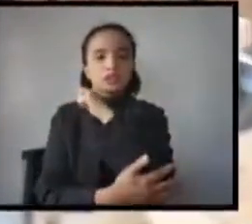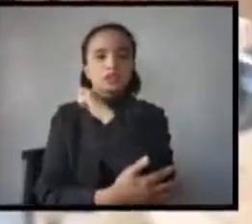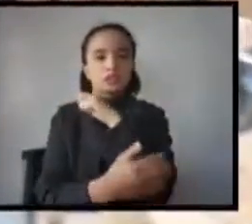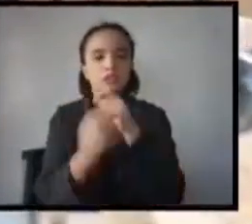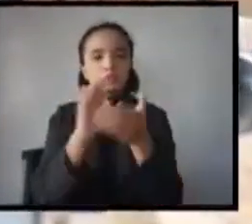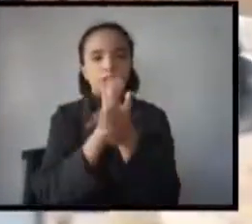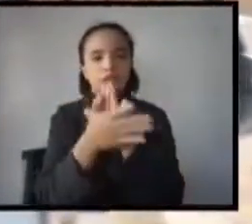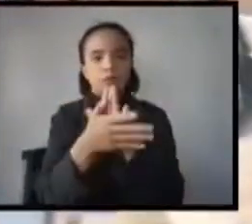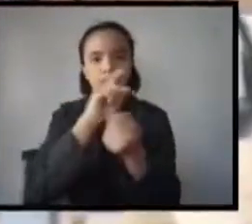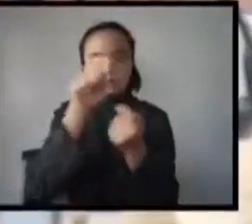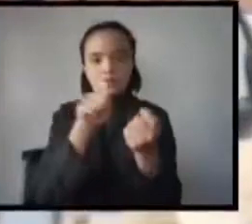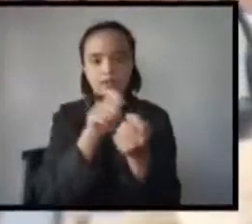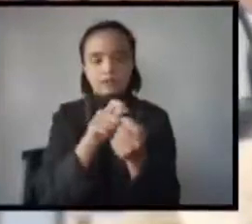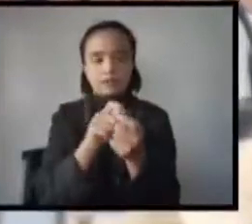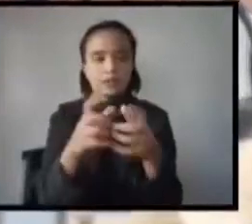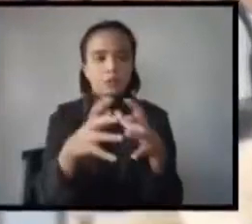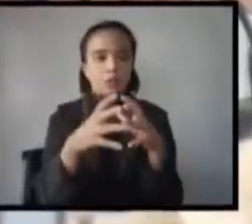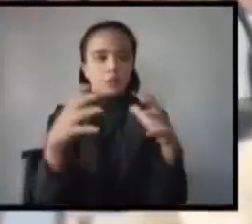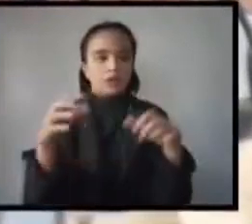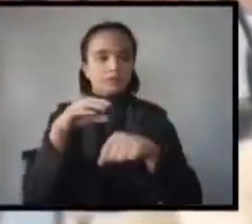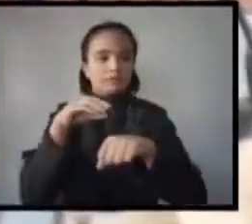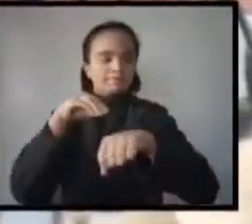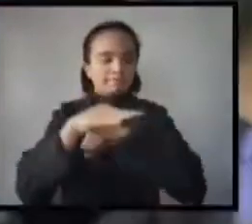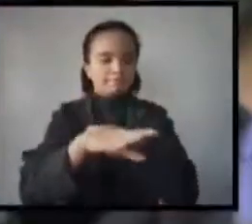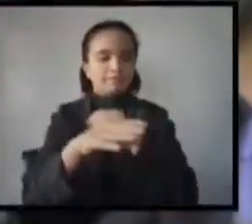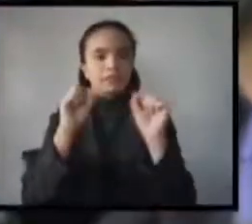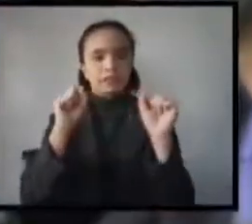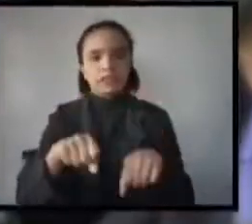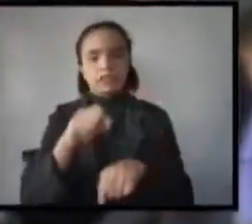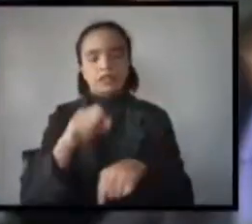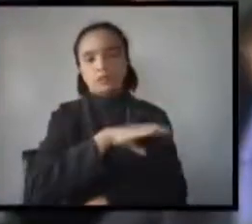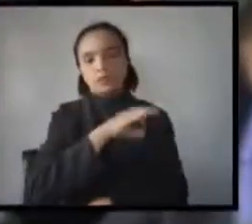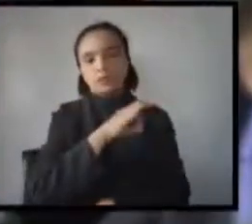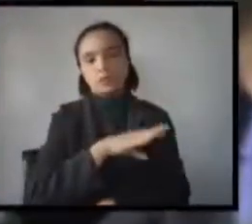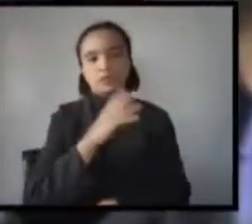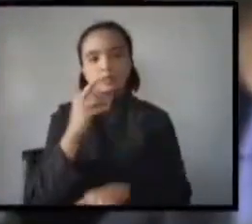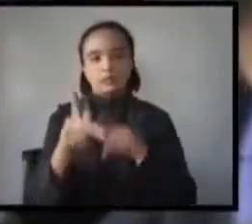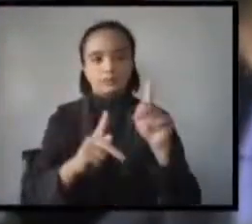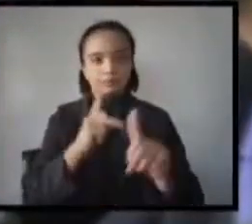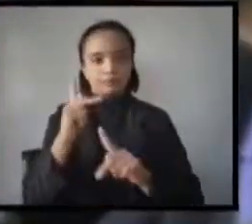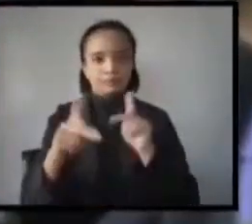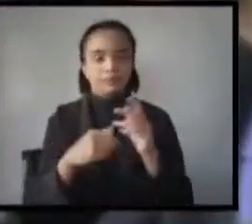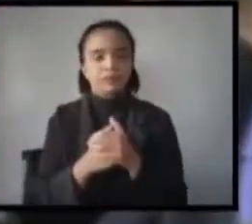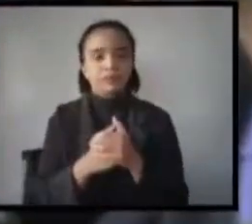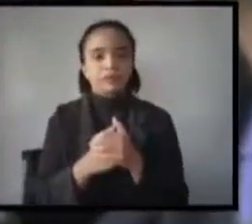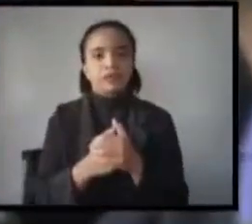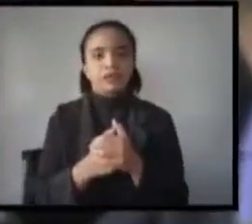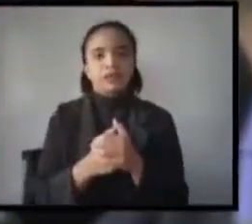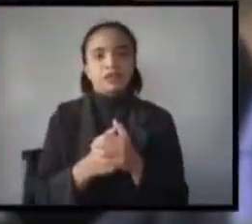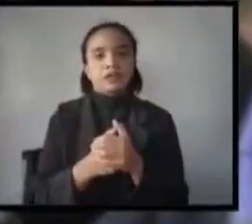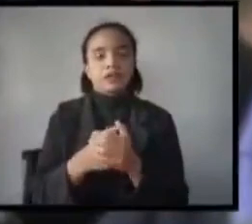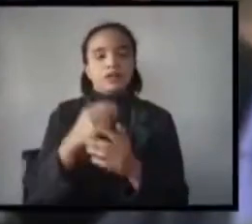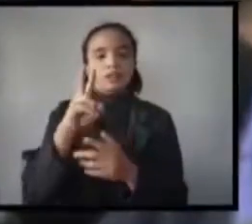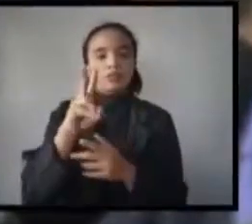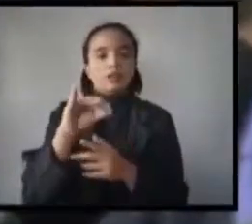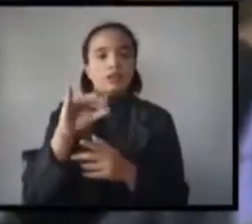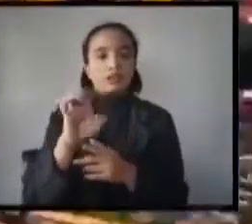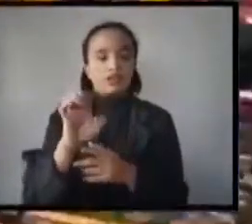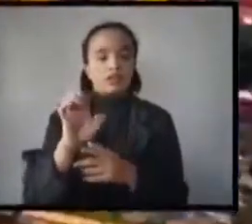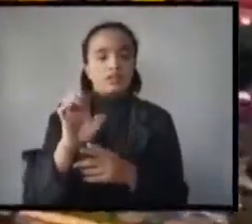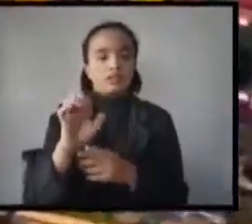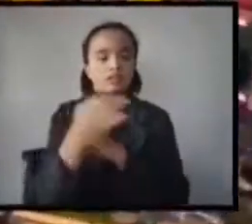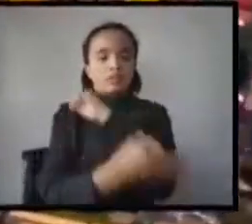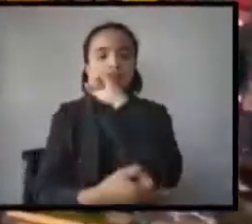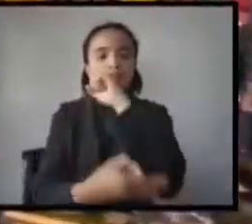engagements that are mutually beneficial for our two peoples. Ipinahayag naman ni Vice Foreign Minister Sun Weidong ang kahandaan ng